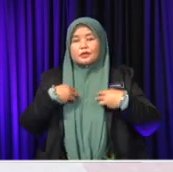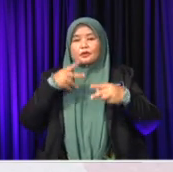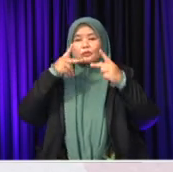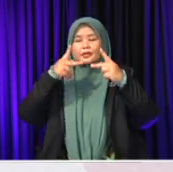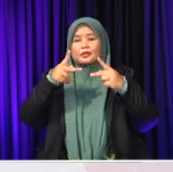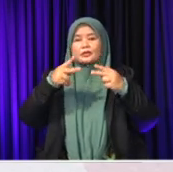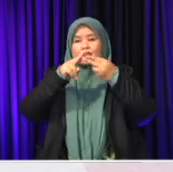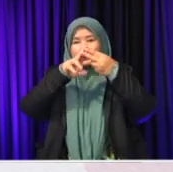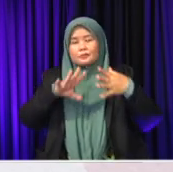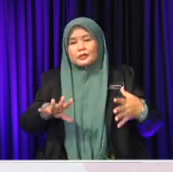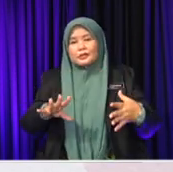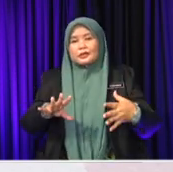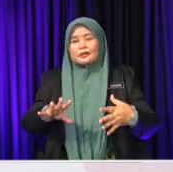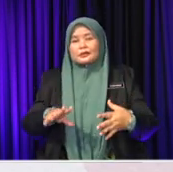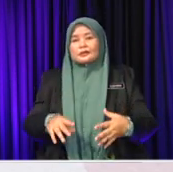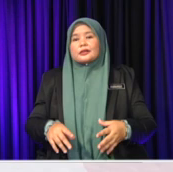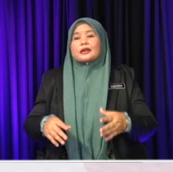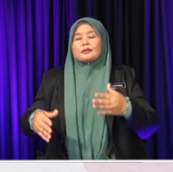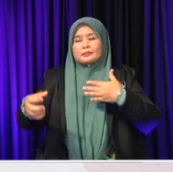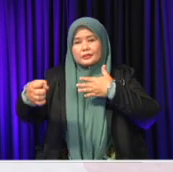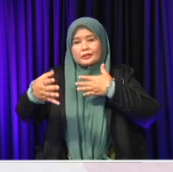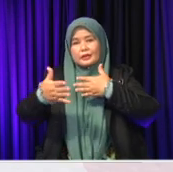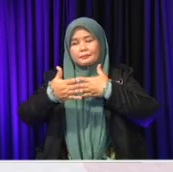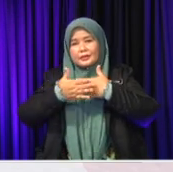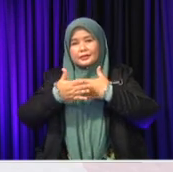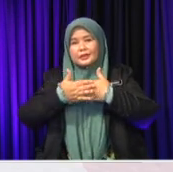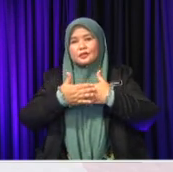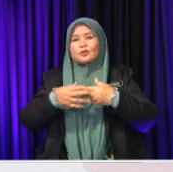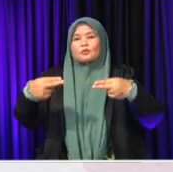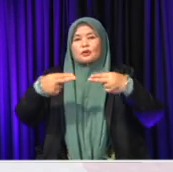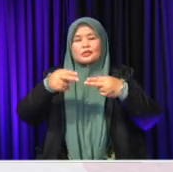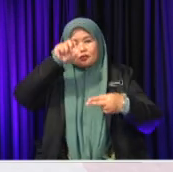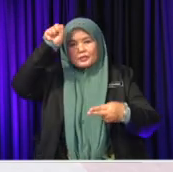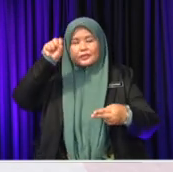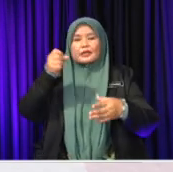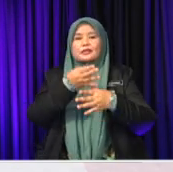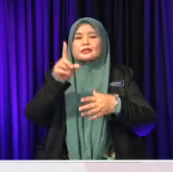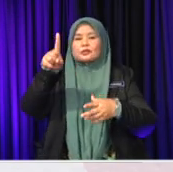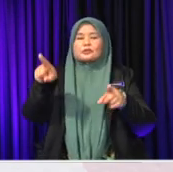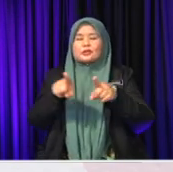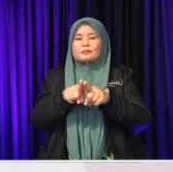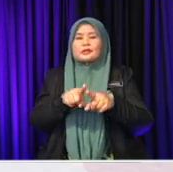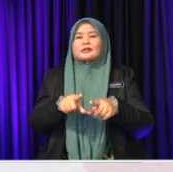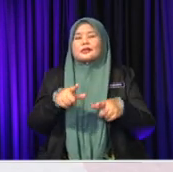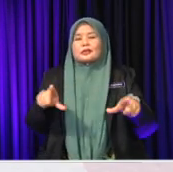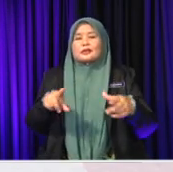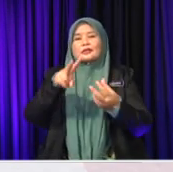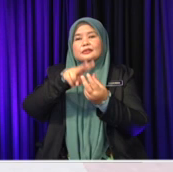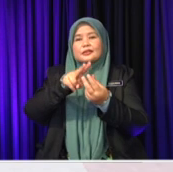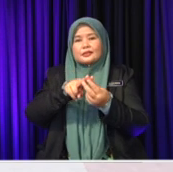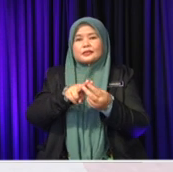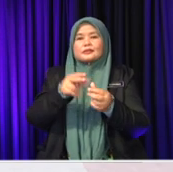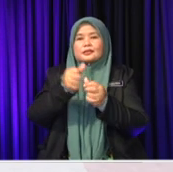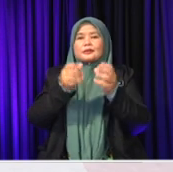Harmoni hal ini akan merapatkan hubungan persaudaraan antara satu sama lain kesannya kehidupan setiap bangsa